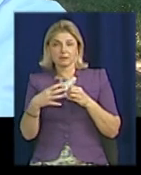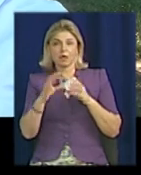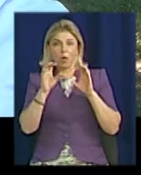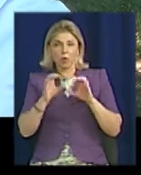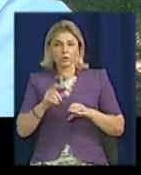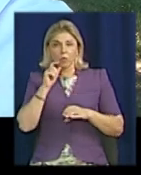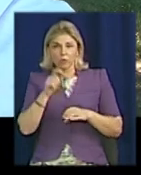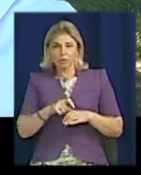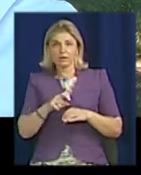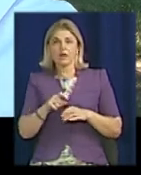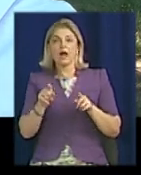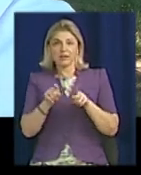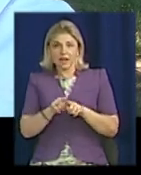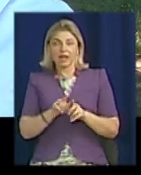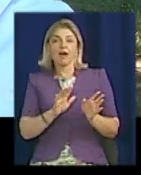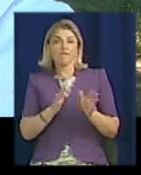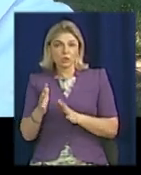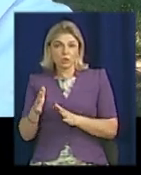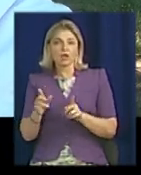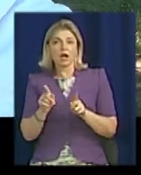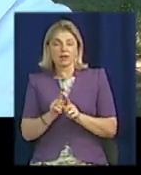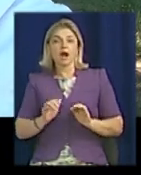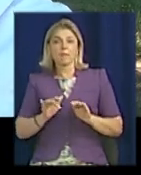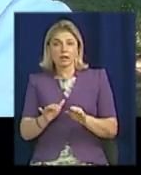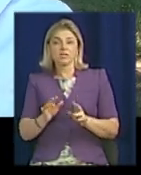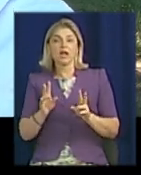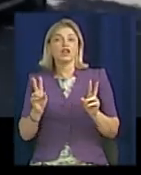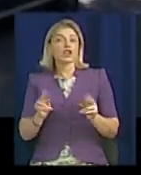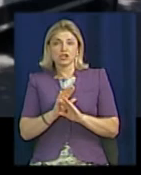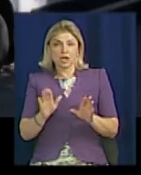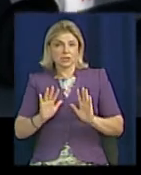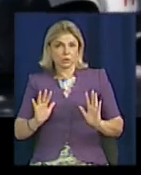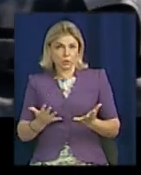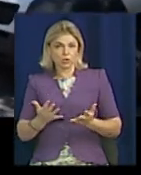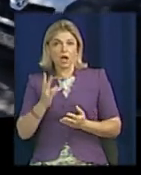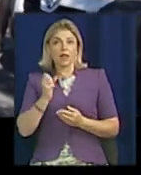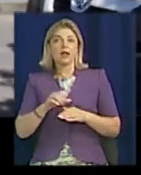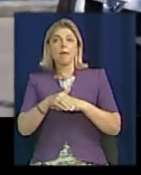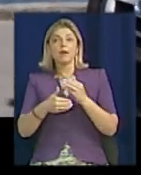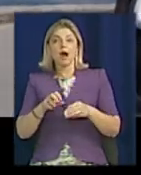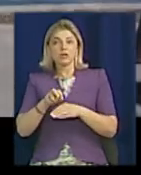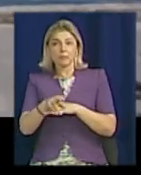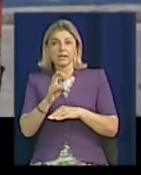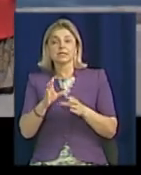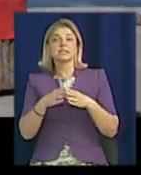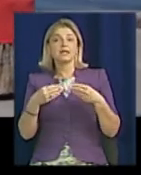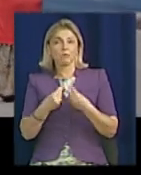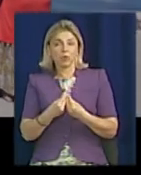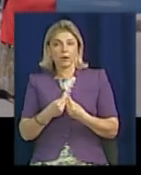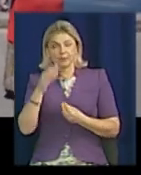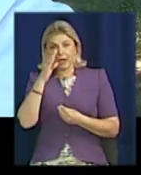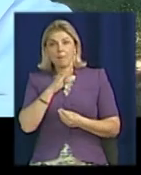як вимагає процедура в подібних випадках, з поміткою «нещасний випадок». На пляж дівчина прийшла із родиною.